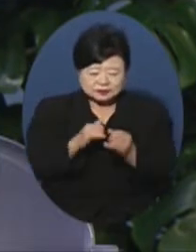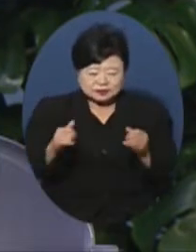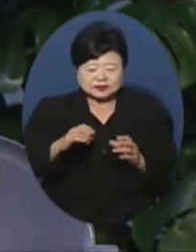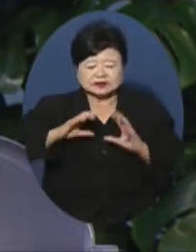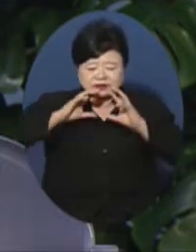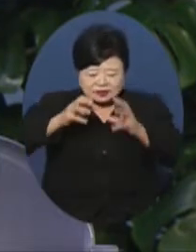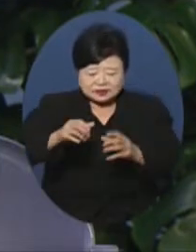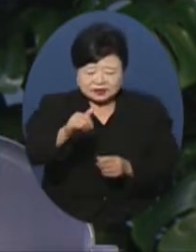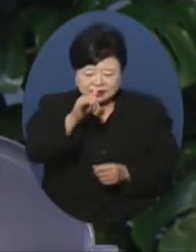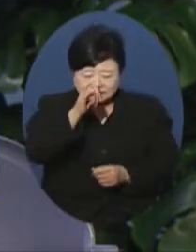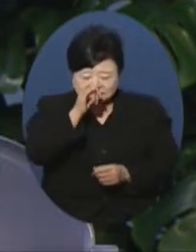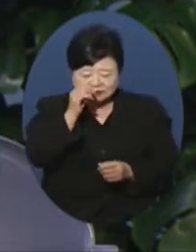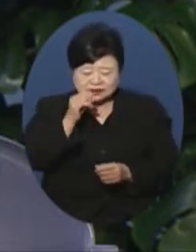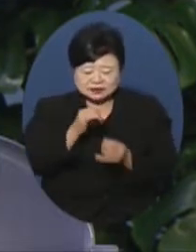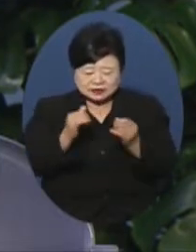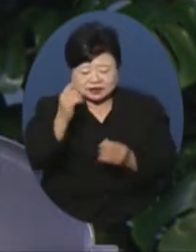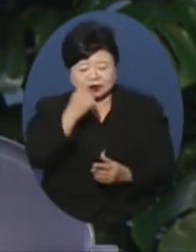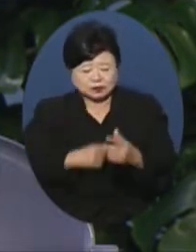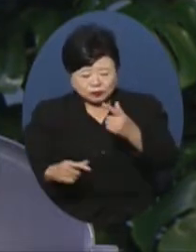계신 이가